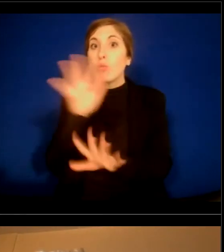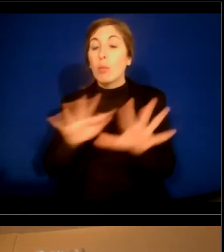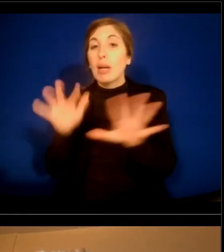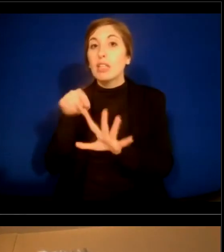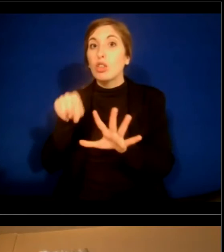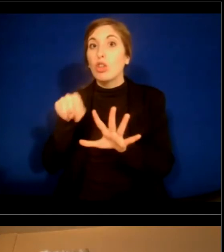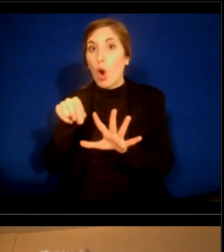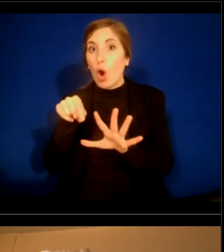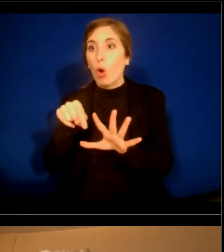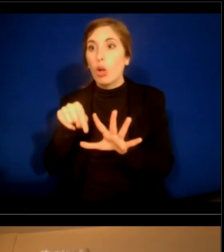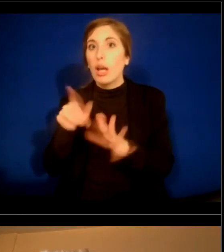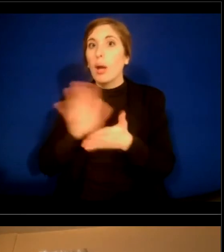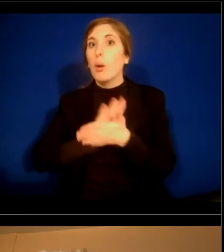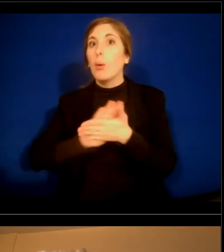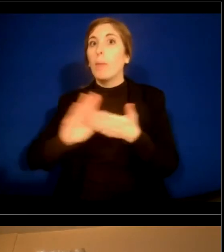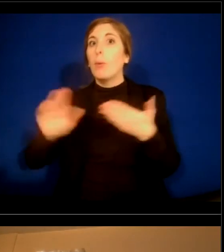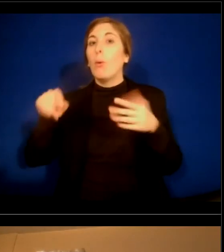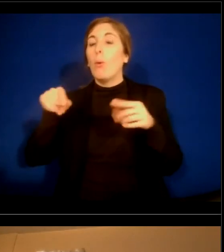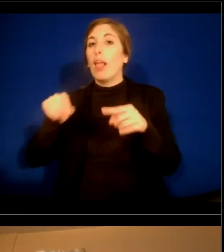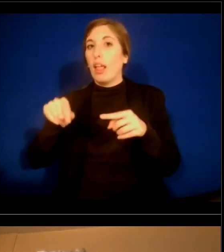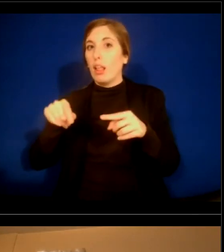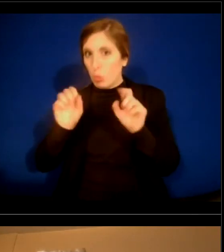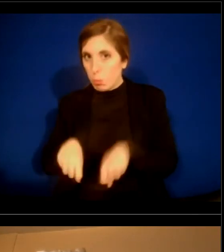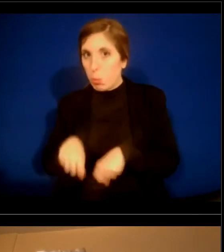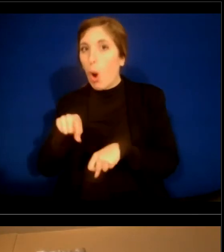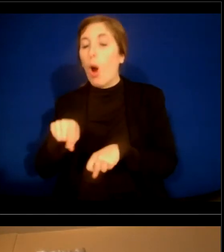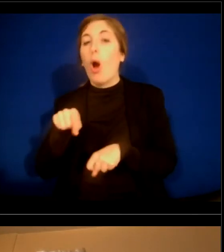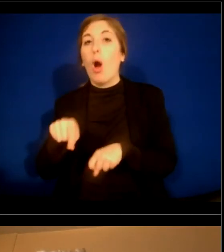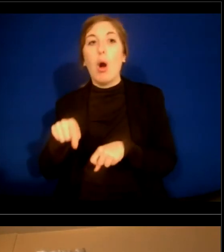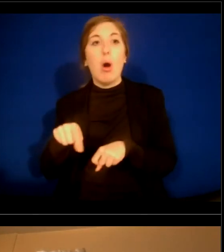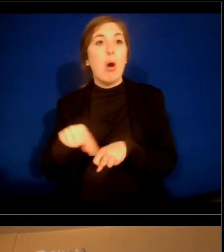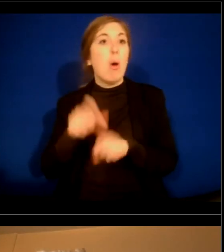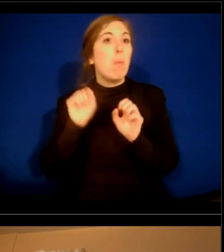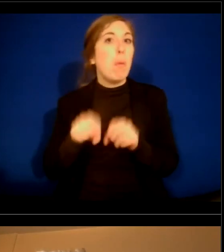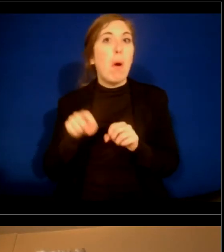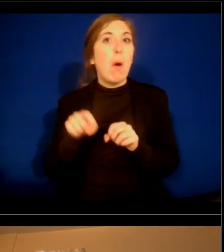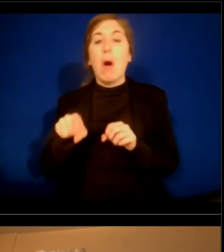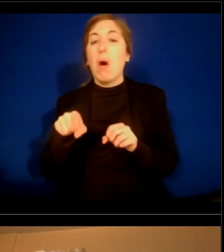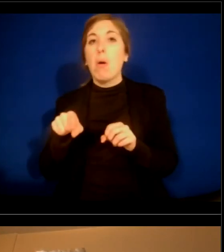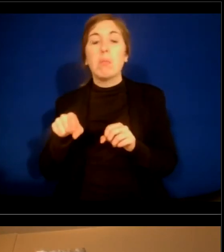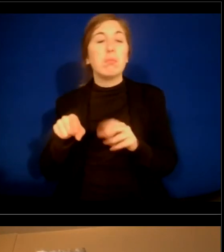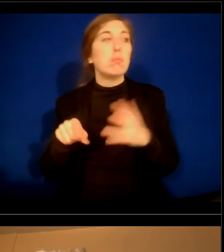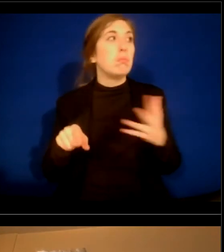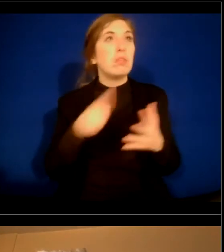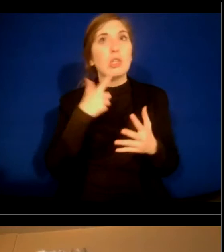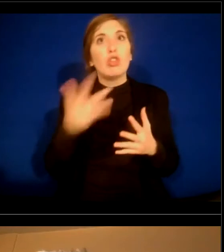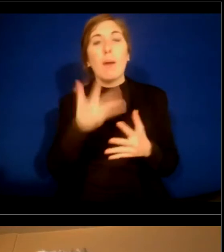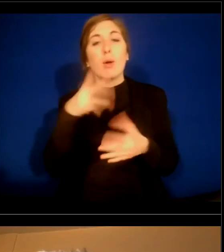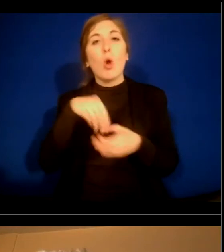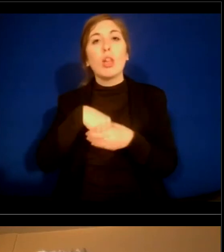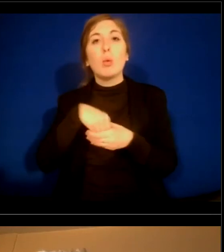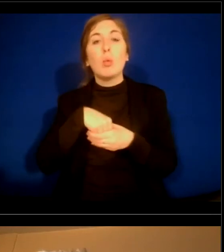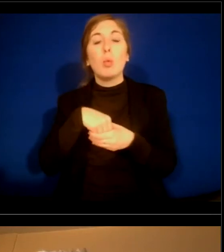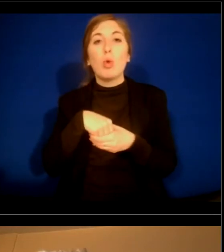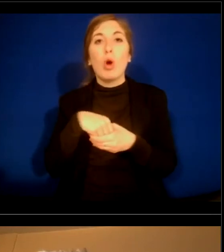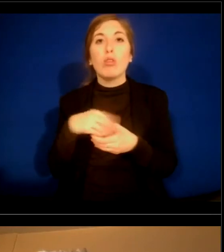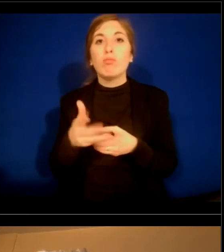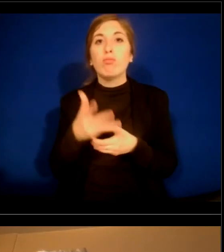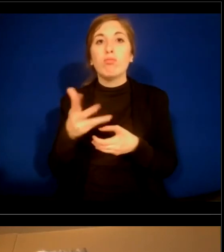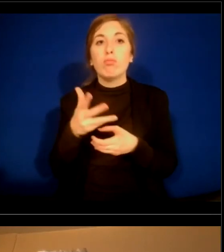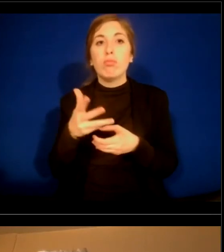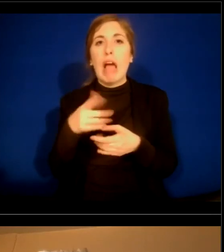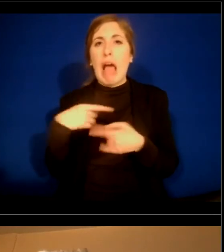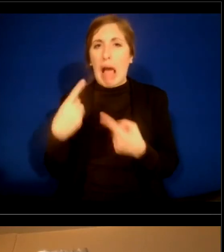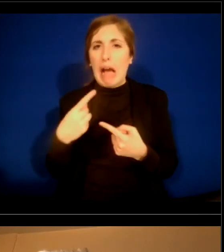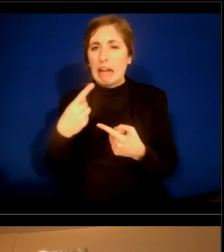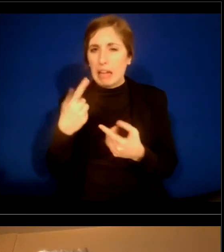Quindi grazie molto ai nostri relatori, soprattutto per il lavoro che fanno, che stanno facendo, e alle loro organizzazioni di